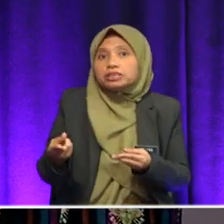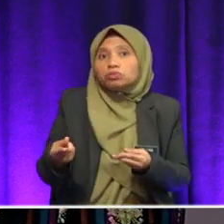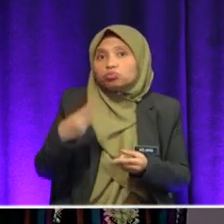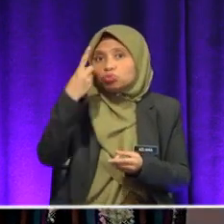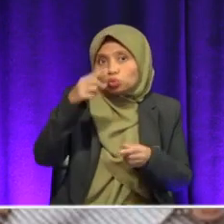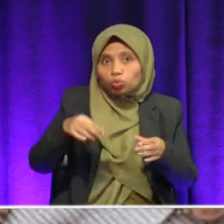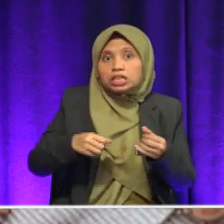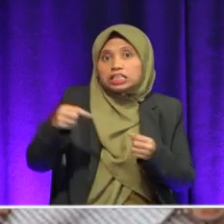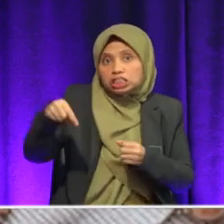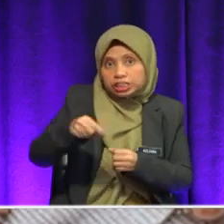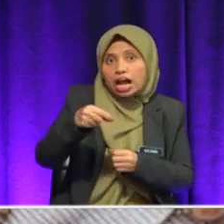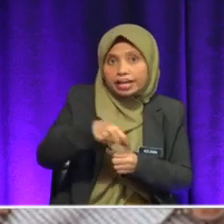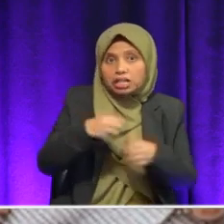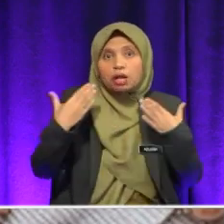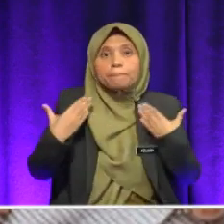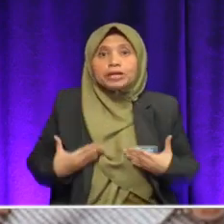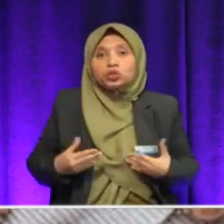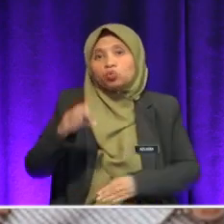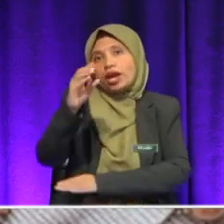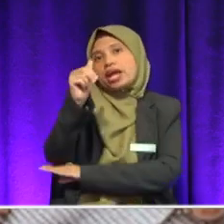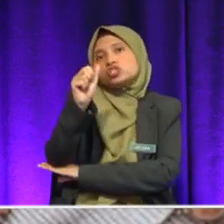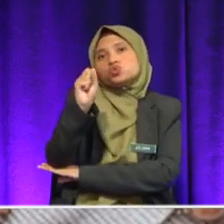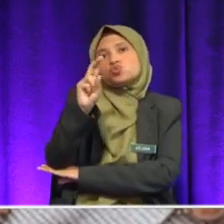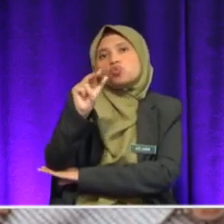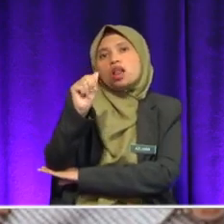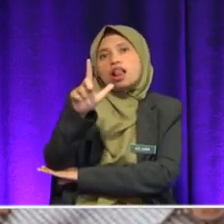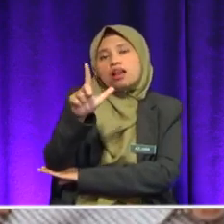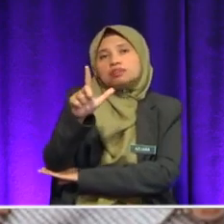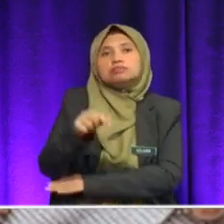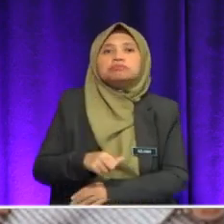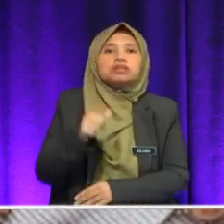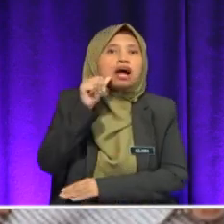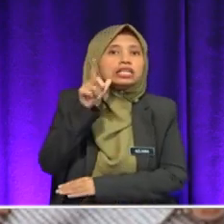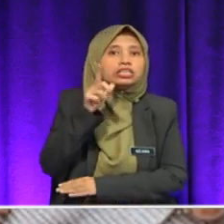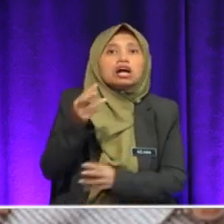menjahit sepasang pakaian keju Oke Anisa